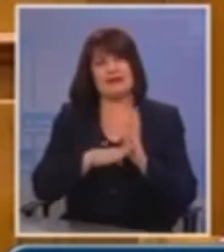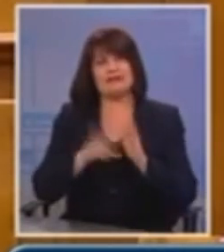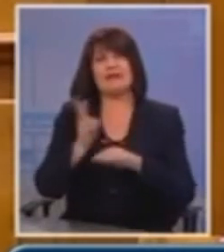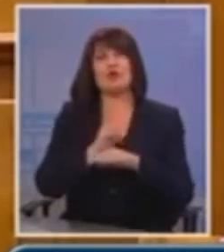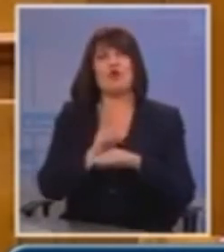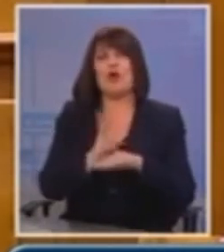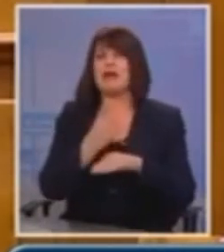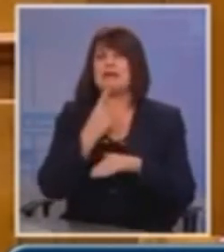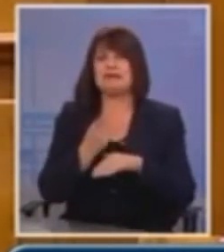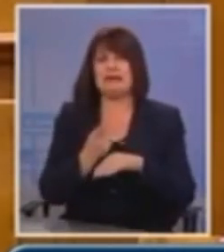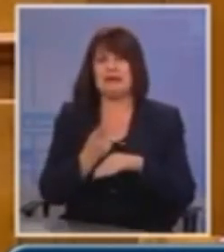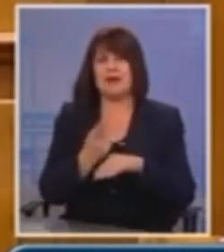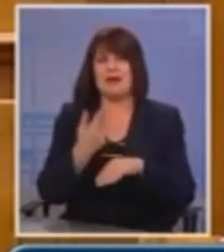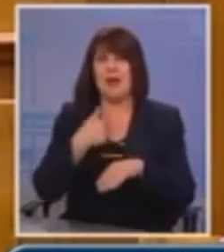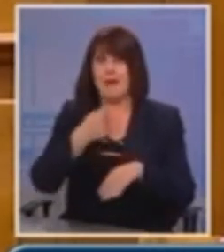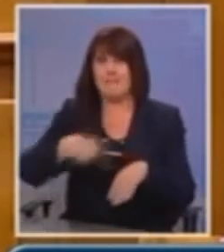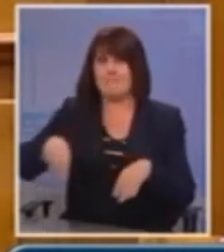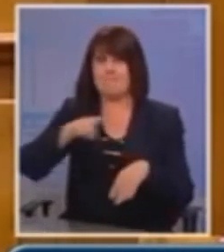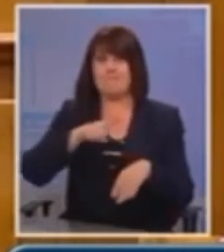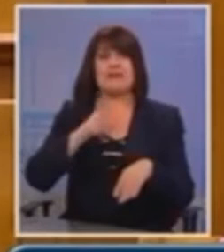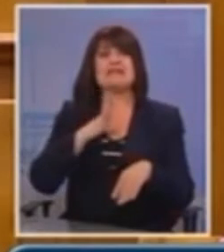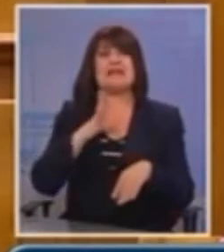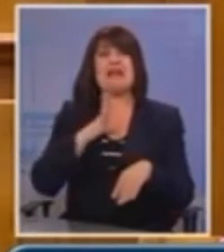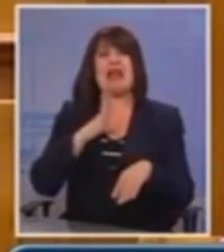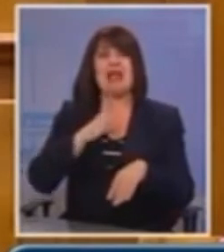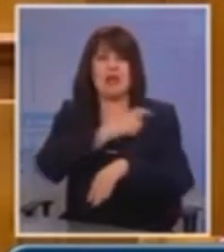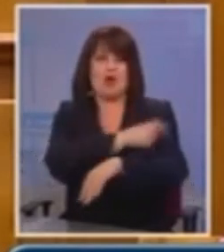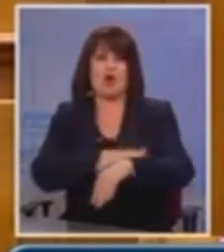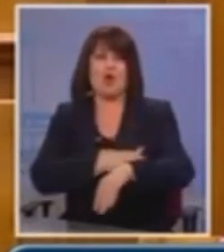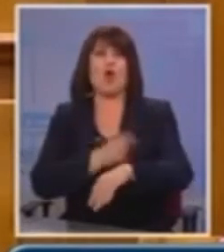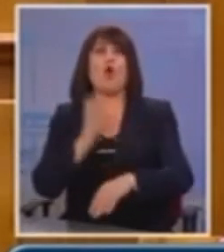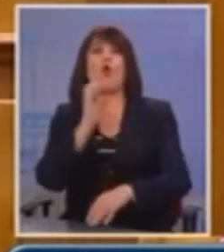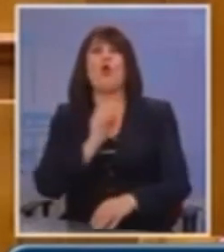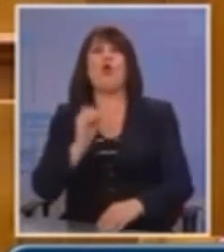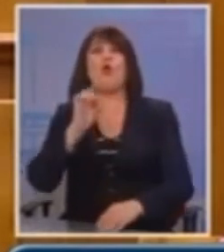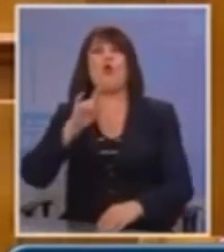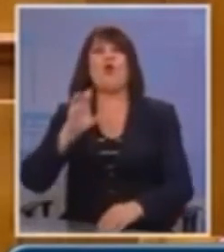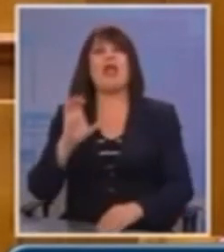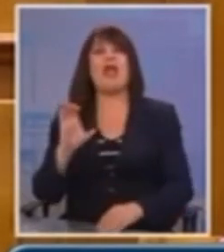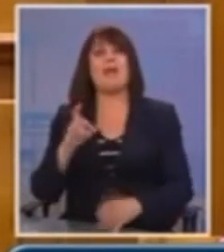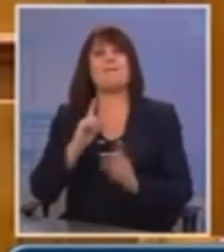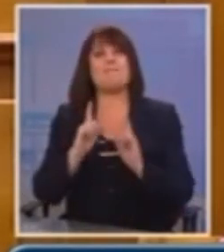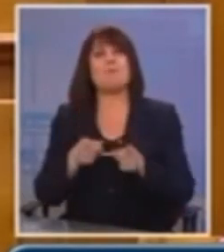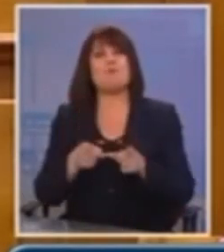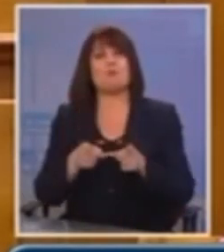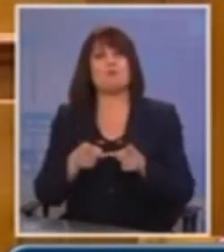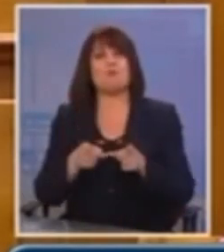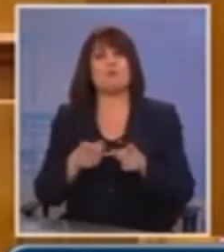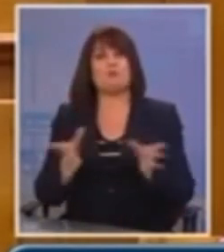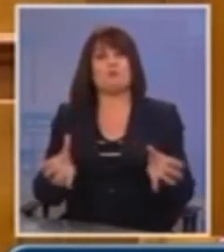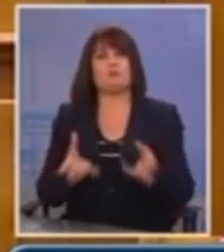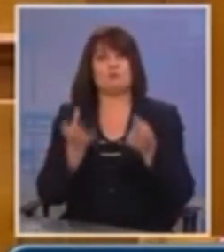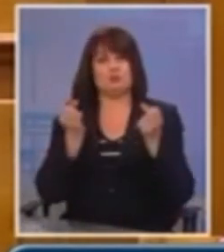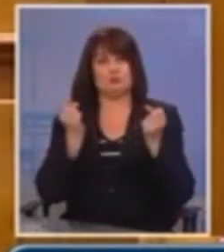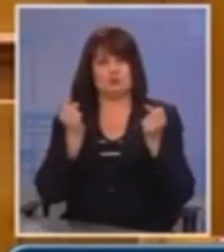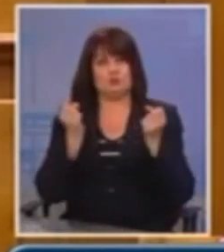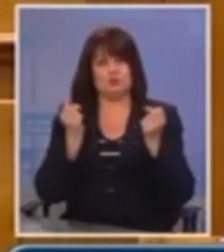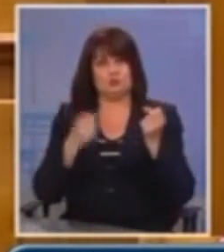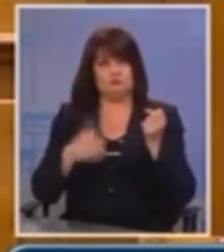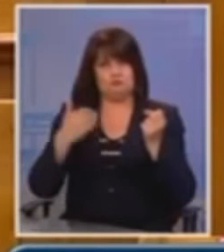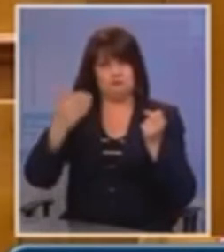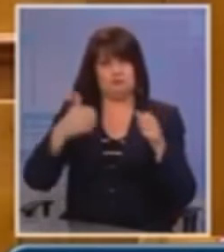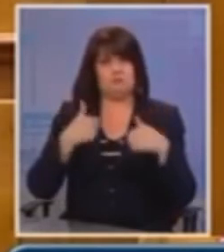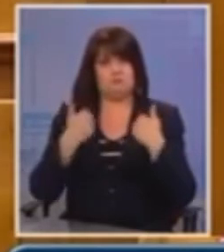χάρτη: «Εμείς οι λαοί των Ηνωμένων Εθνών, αποφασισμένοι να σώσουμε τις